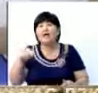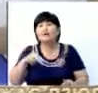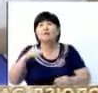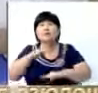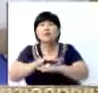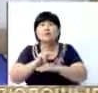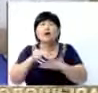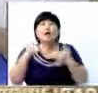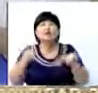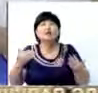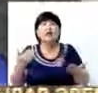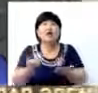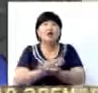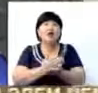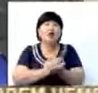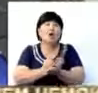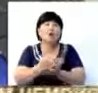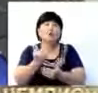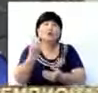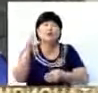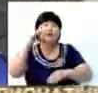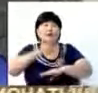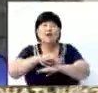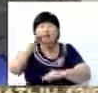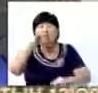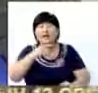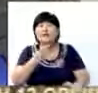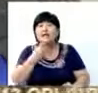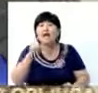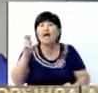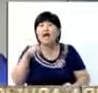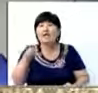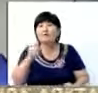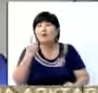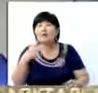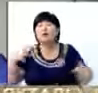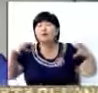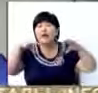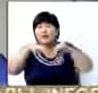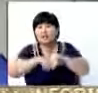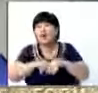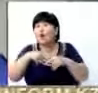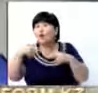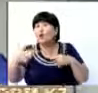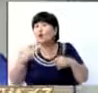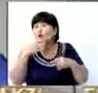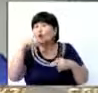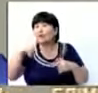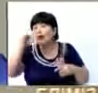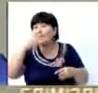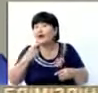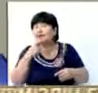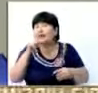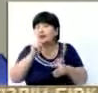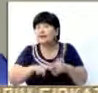береді. Ал биылғы жаңа жүйеде бұл екі пән қазақ тілі мен әдебиеті болып бір пәнге біріктірілді. Бұл өзге ұлт өкілдері үшін қазақ тілін